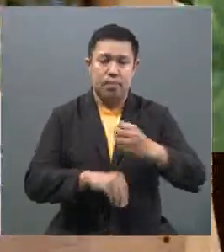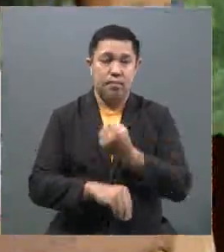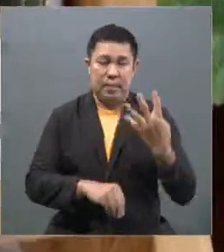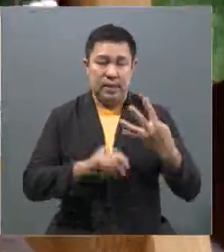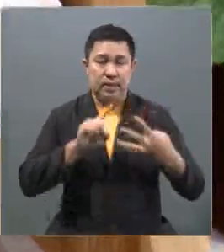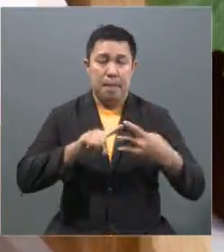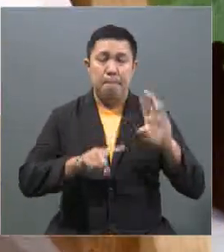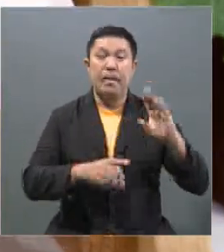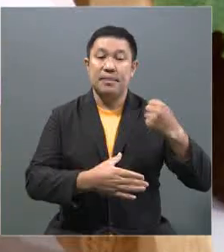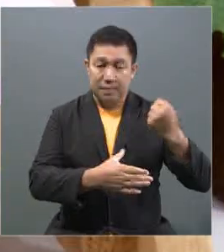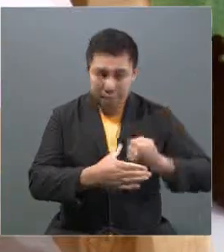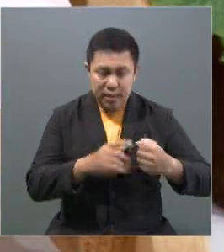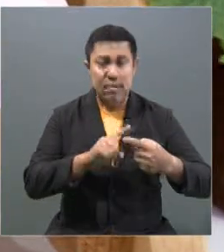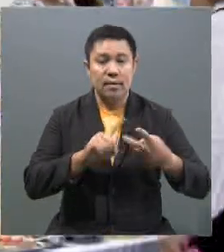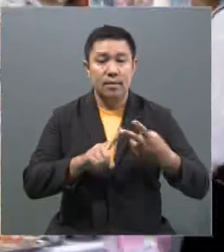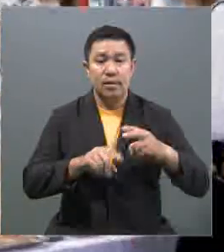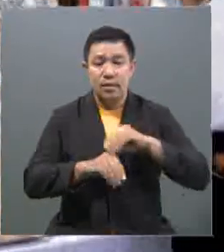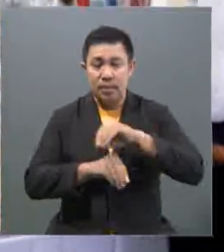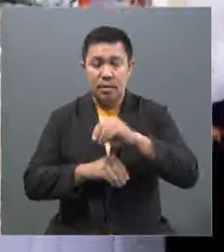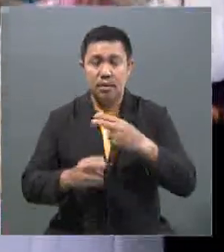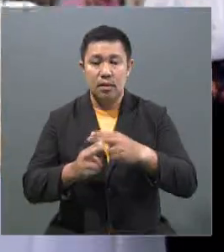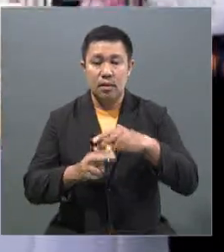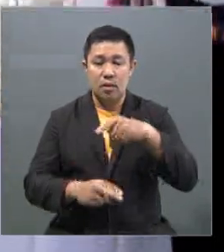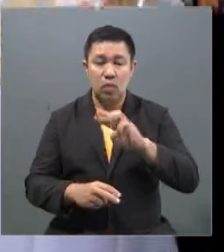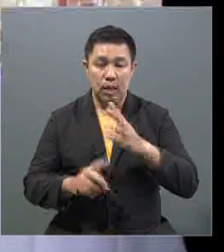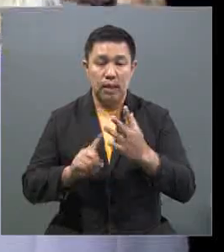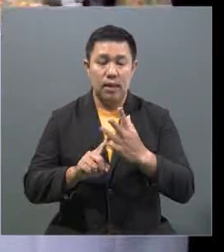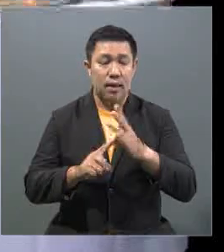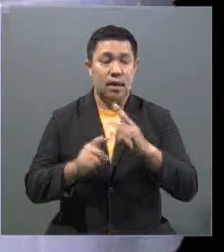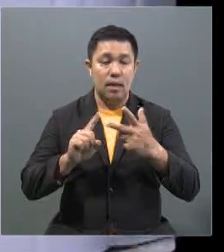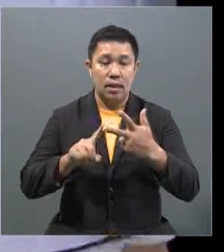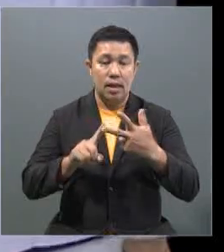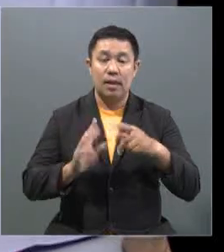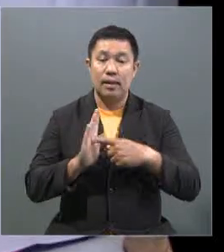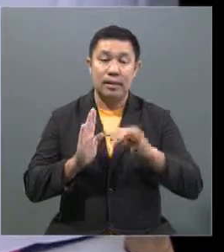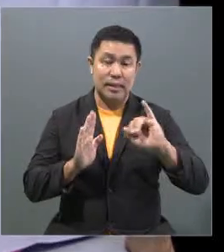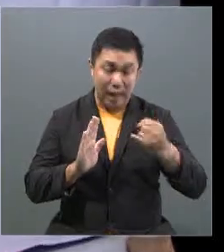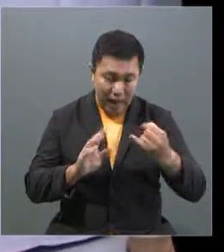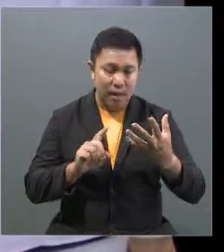ที่สาขาบางกะปิแล้วนะคะยังจัดที่สาขาพงเพชรแจ้งวัฒนะแล้วก็ปักเกร็ดค่ะ